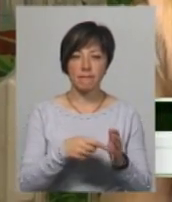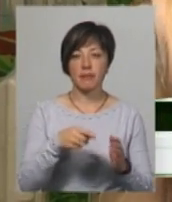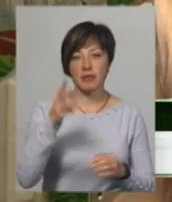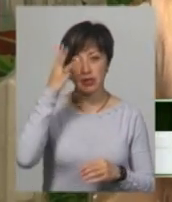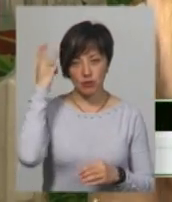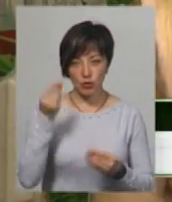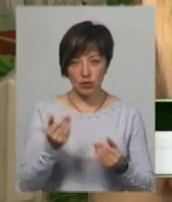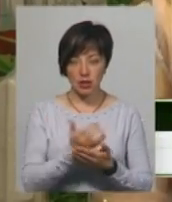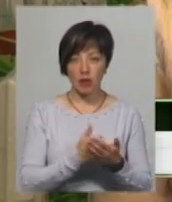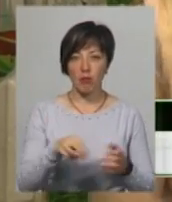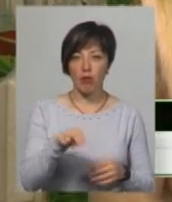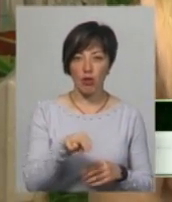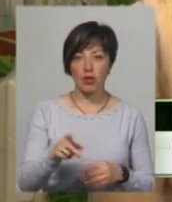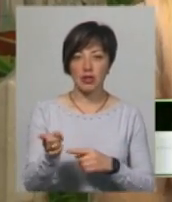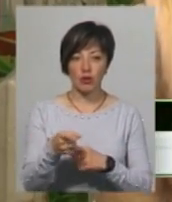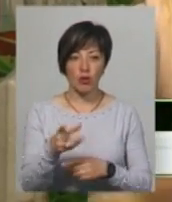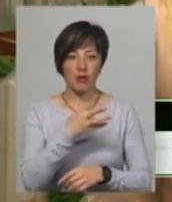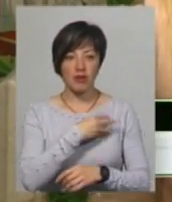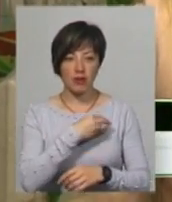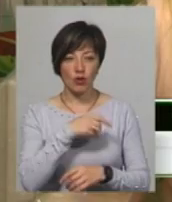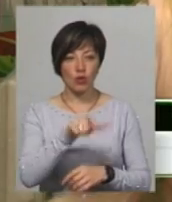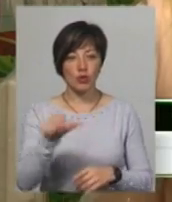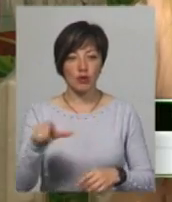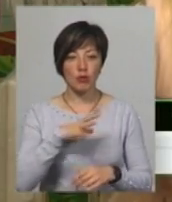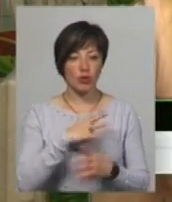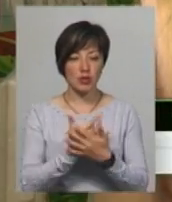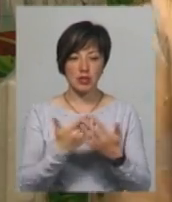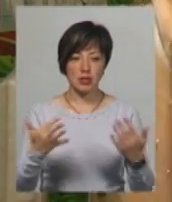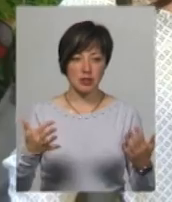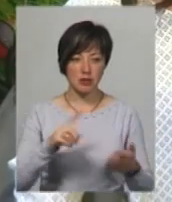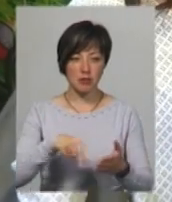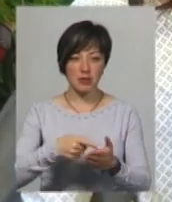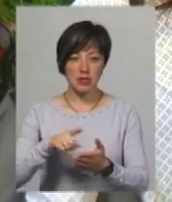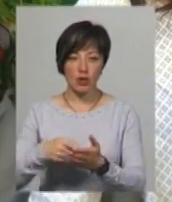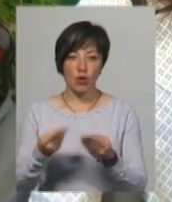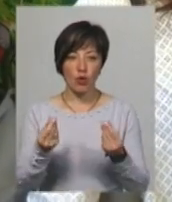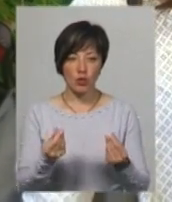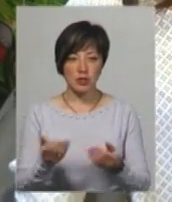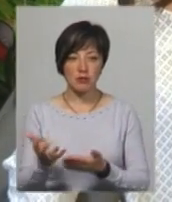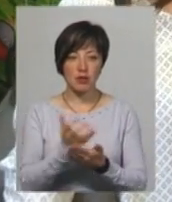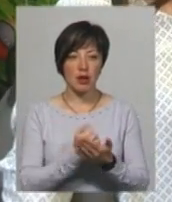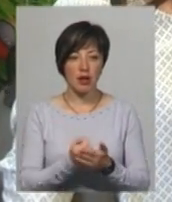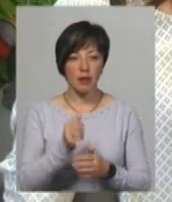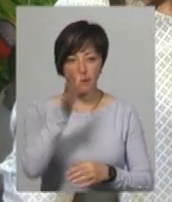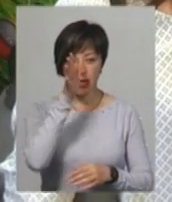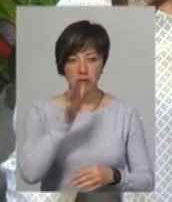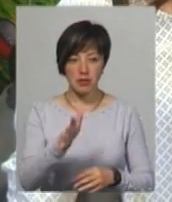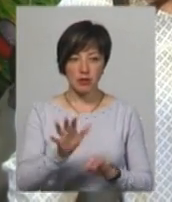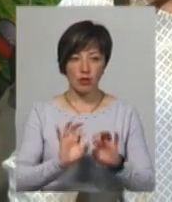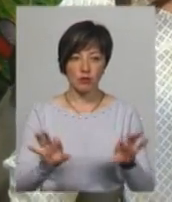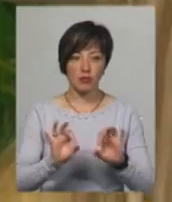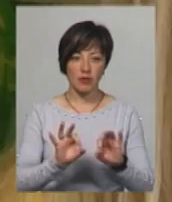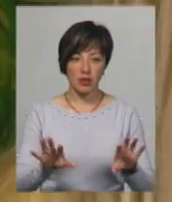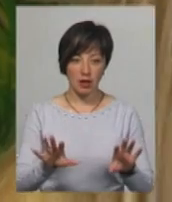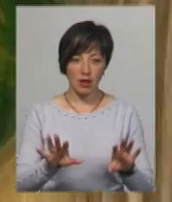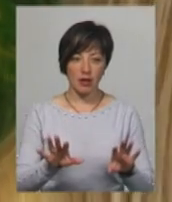і Тернопіль, і місто Львів. Людей було з різних городів. Гроші волонтери збирали майже 5 місяців, розповідає